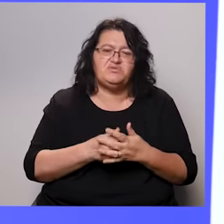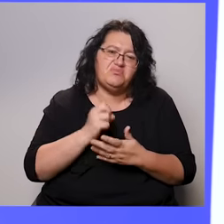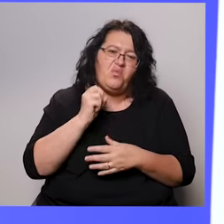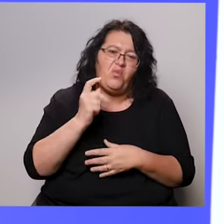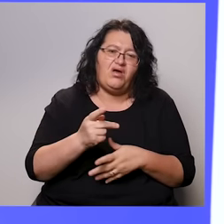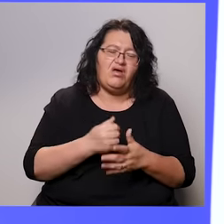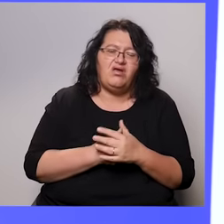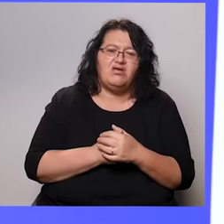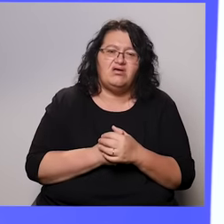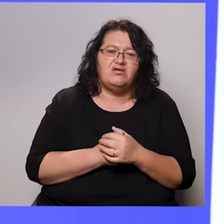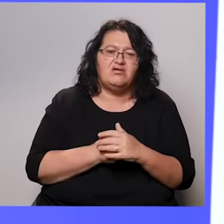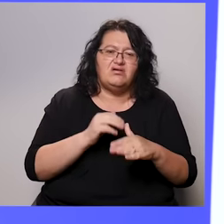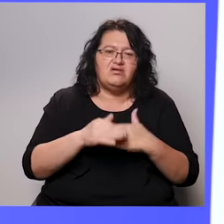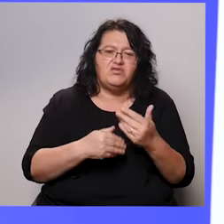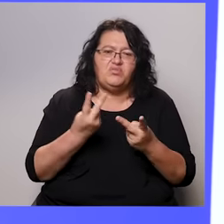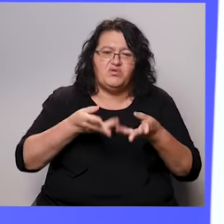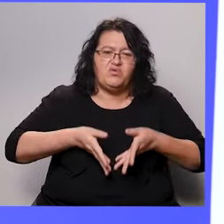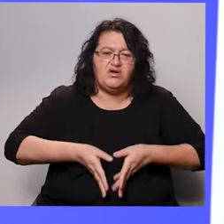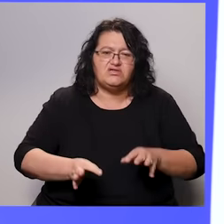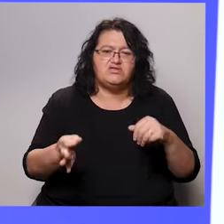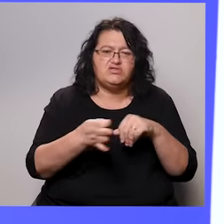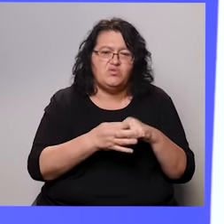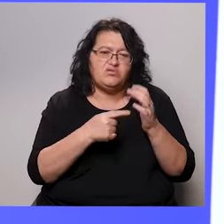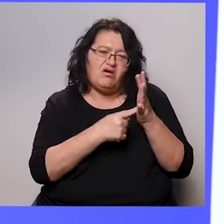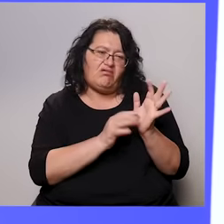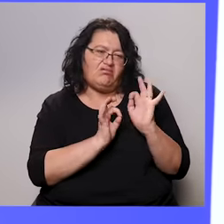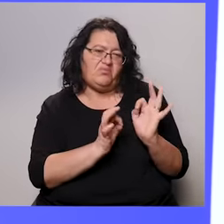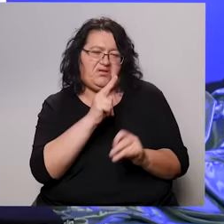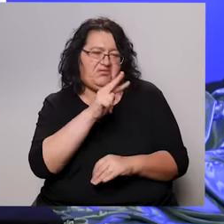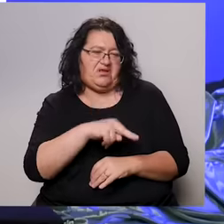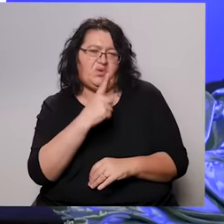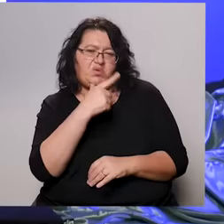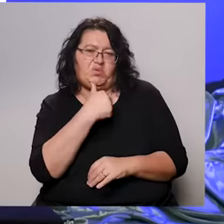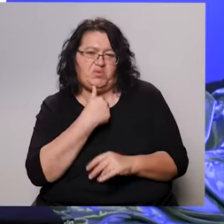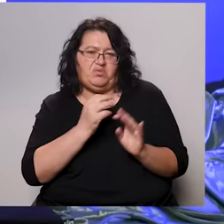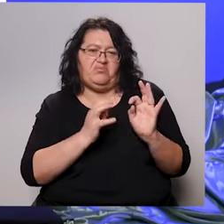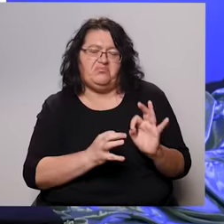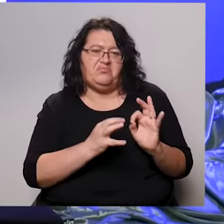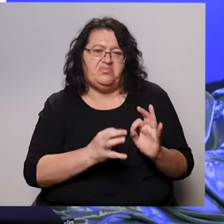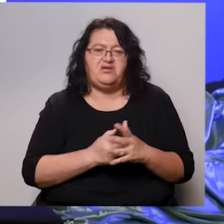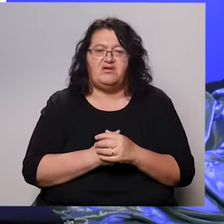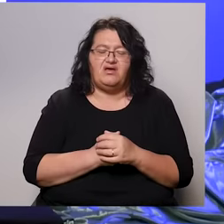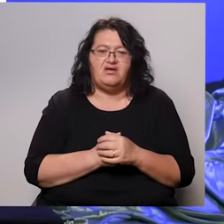ok, după două nașteri, soția mea arată foarte bine,